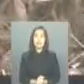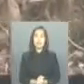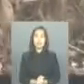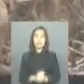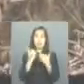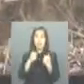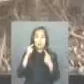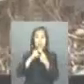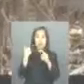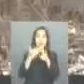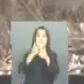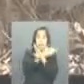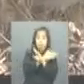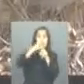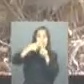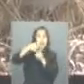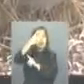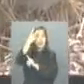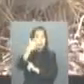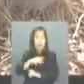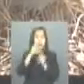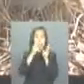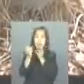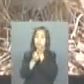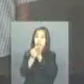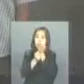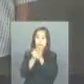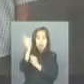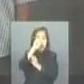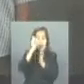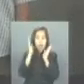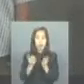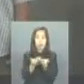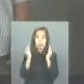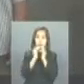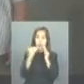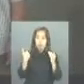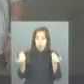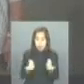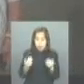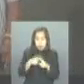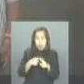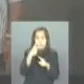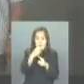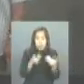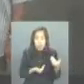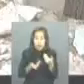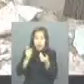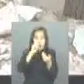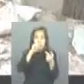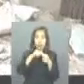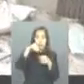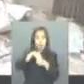แม้จะผ่านมานานกว่า2เดือนแต่พวงแก้วแสงสีจันทร์และลูกวัย2เดือนเศษพร้อมกับครอบครัวยังคงต้องอาศัยอยู่ในบ้าน